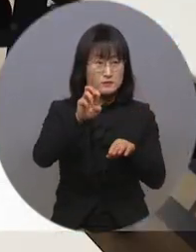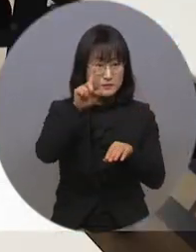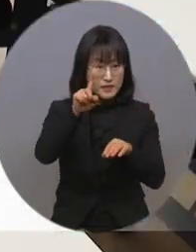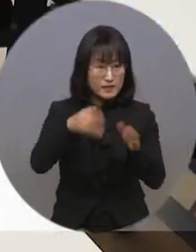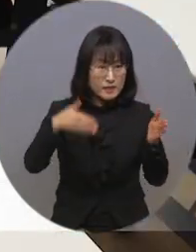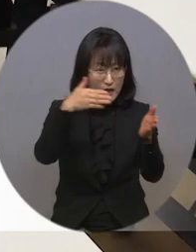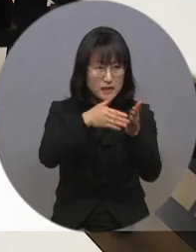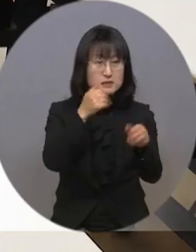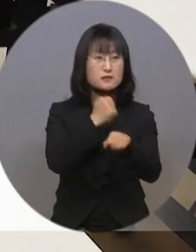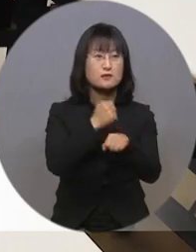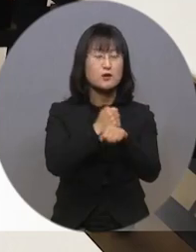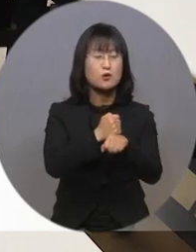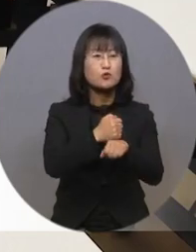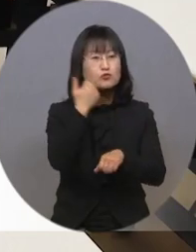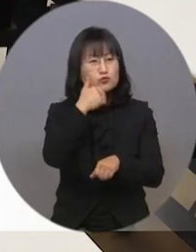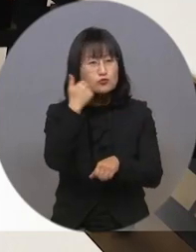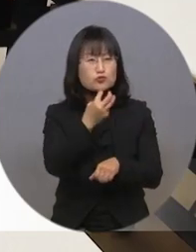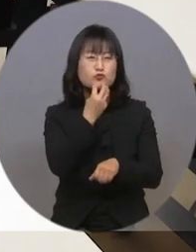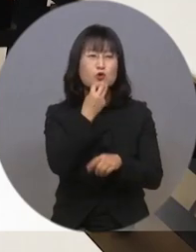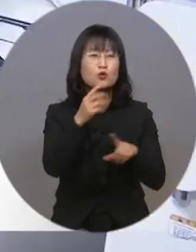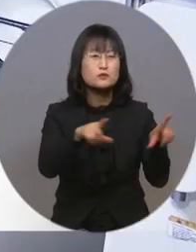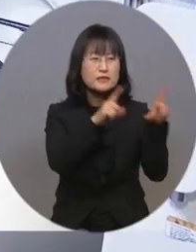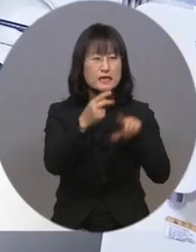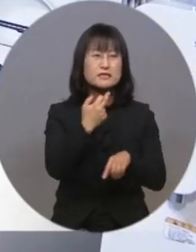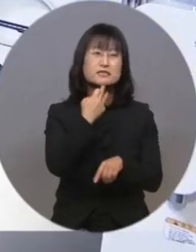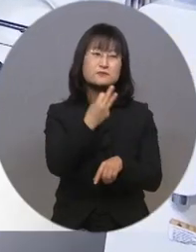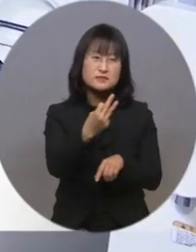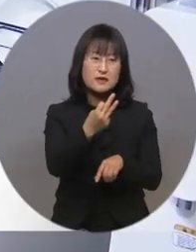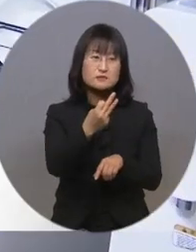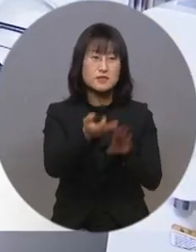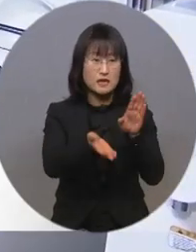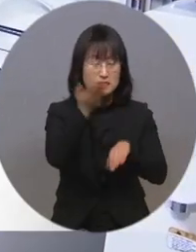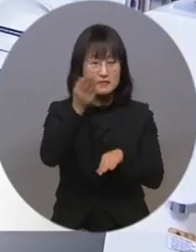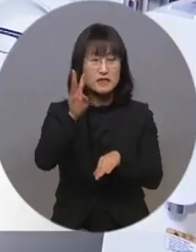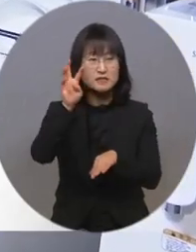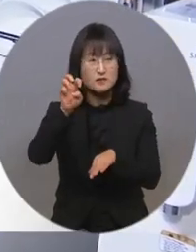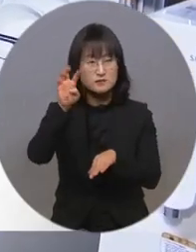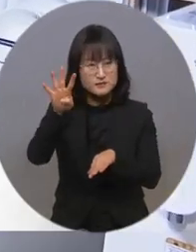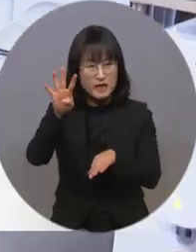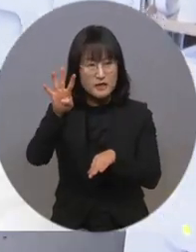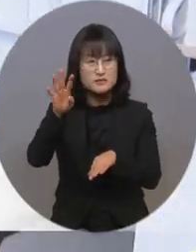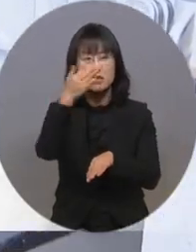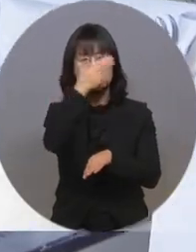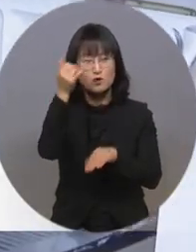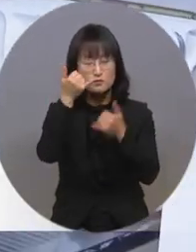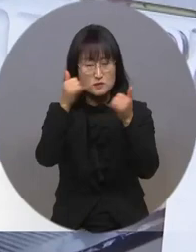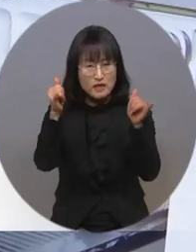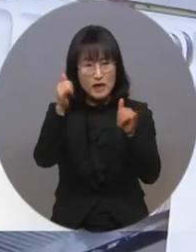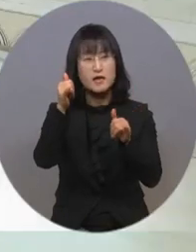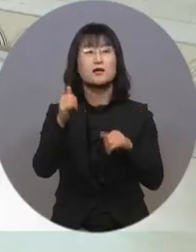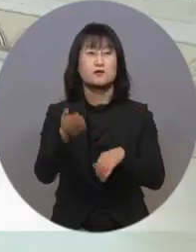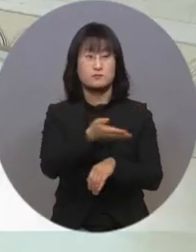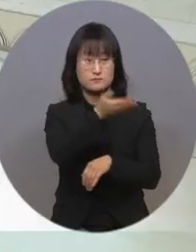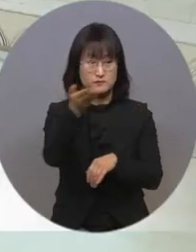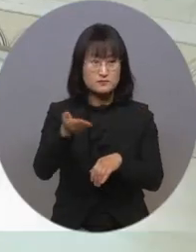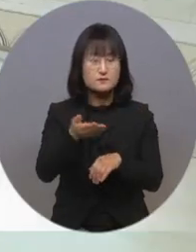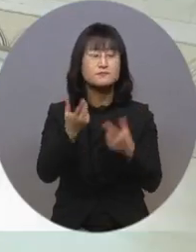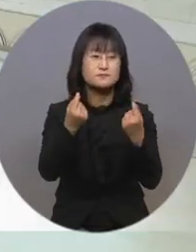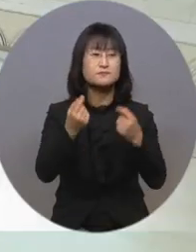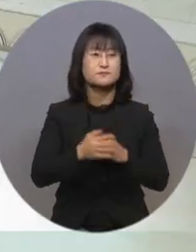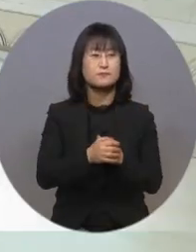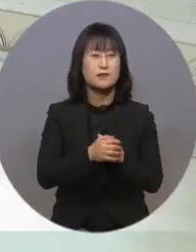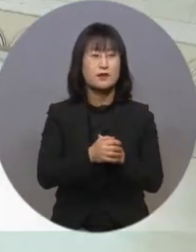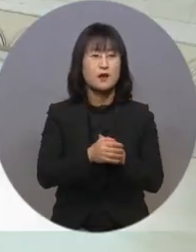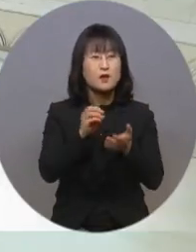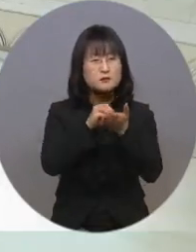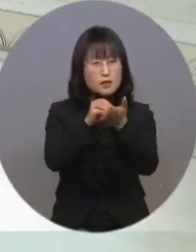31일까지며 대상은 서울에 사는 13세 이상 34세 이하 청소년과 청년입니다. 우선 참여자의